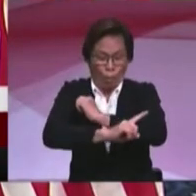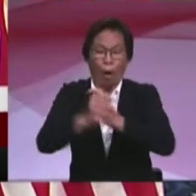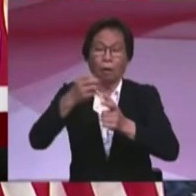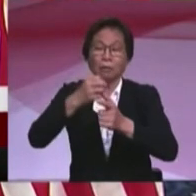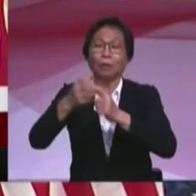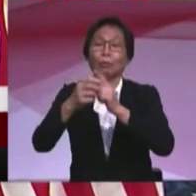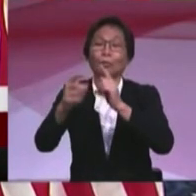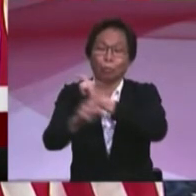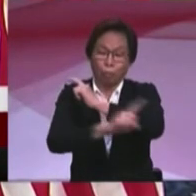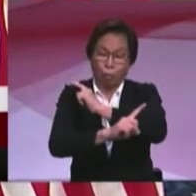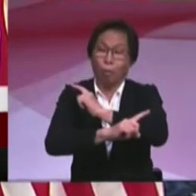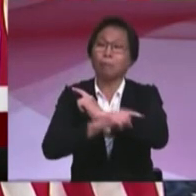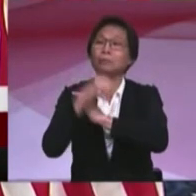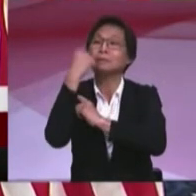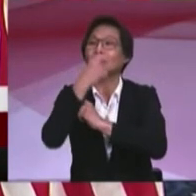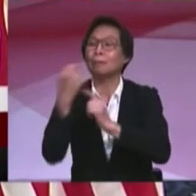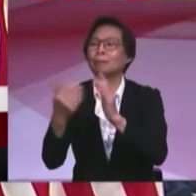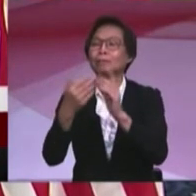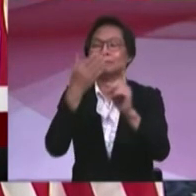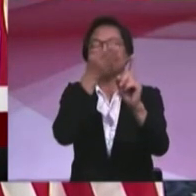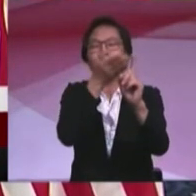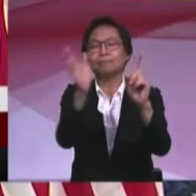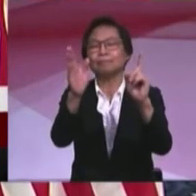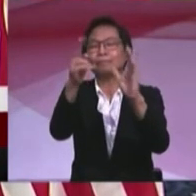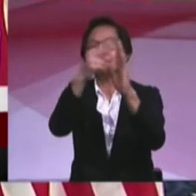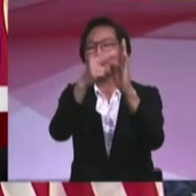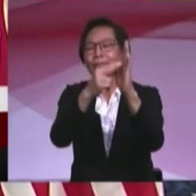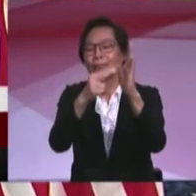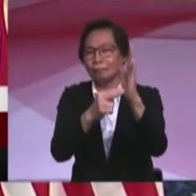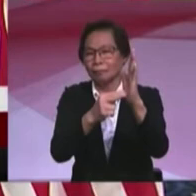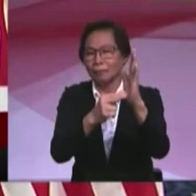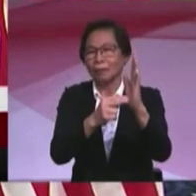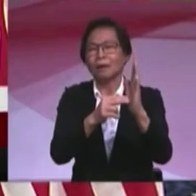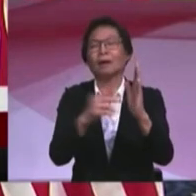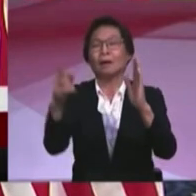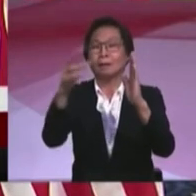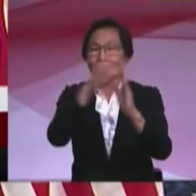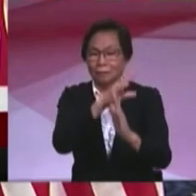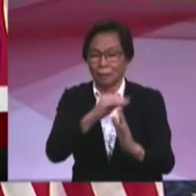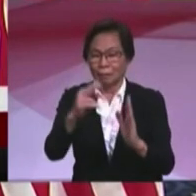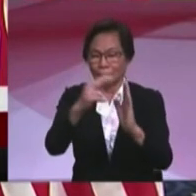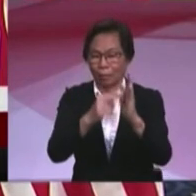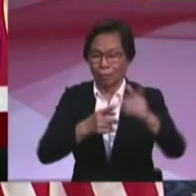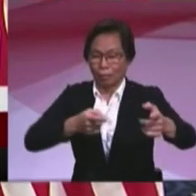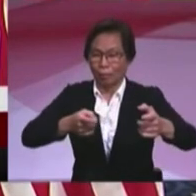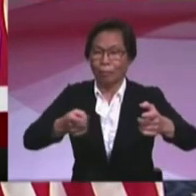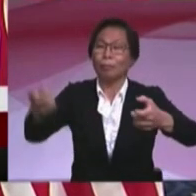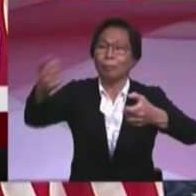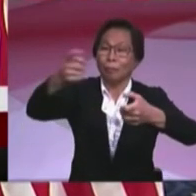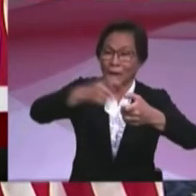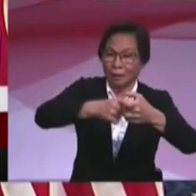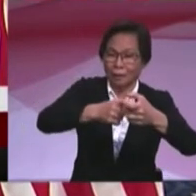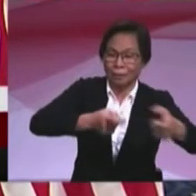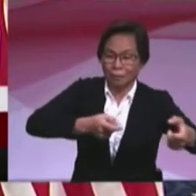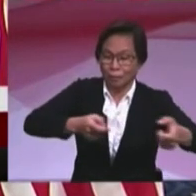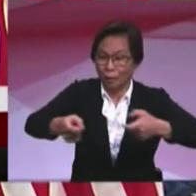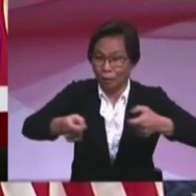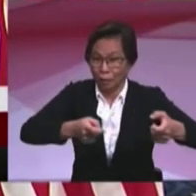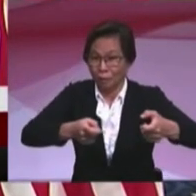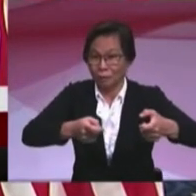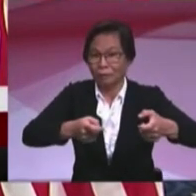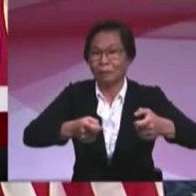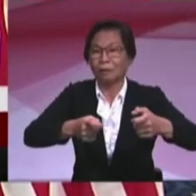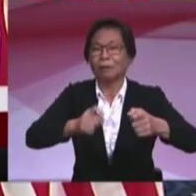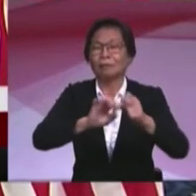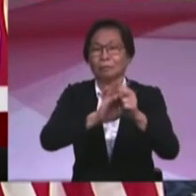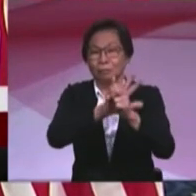hukuman kata sesiapa yang melanggar undang-undang dan peraturan berkaitan pengawalan wabah komit